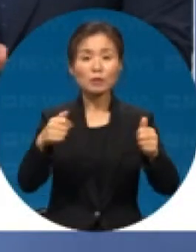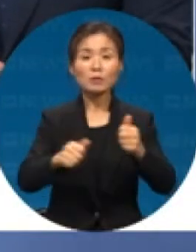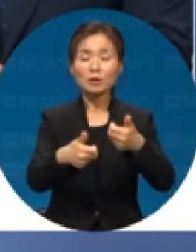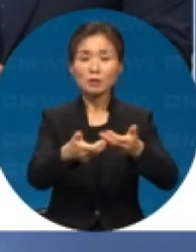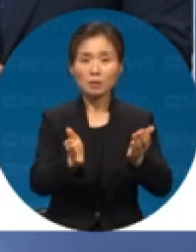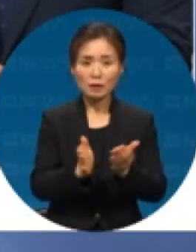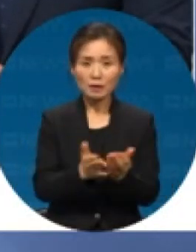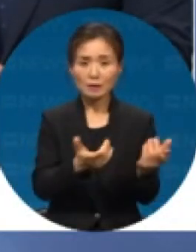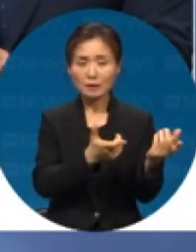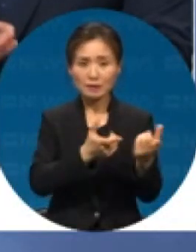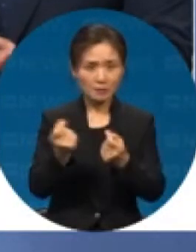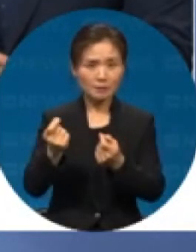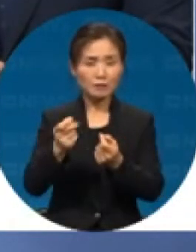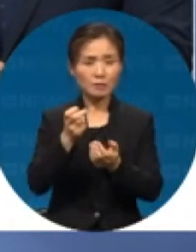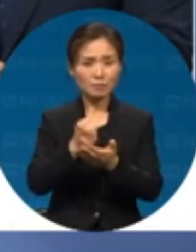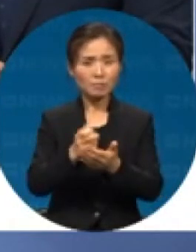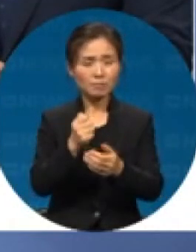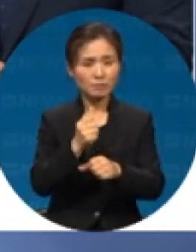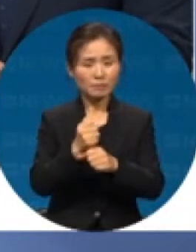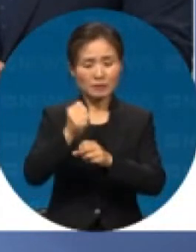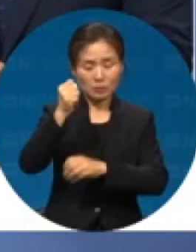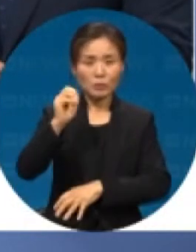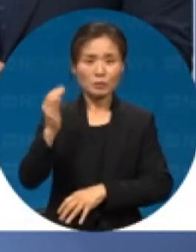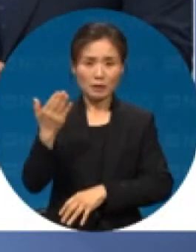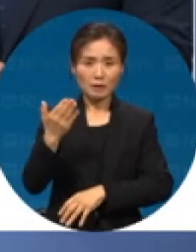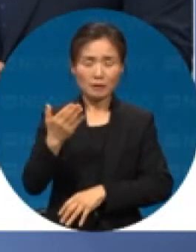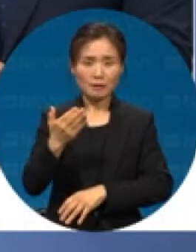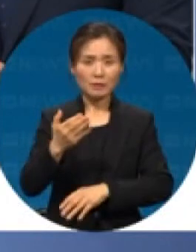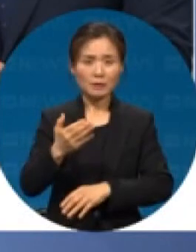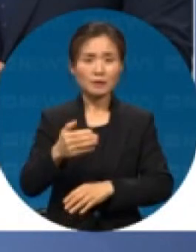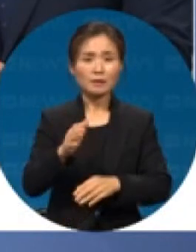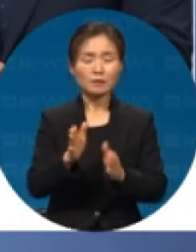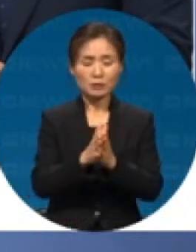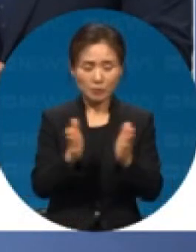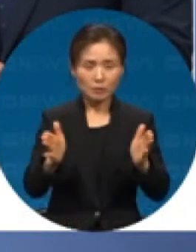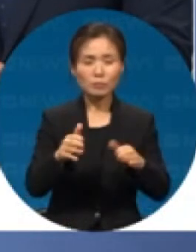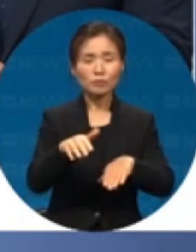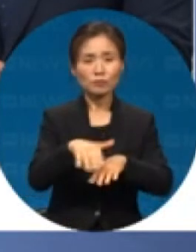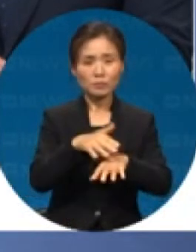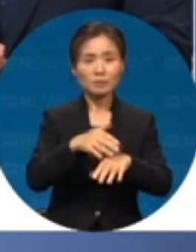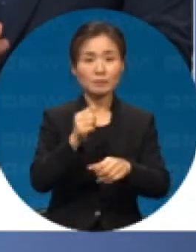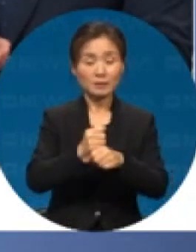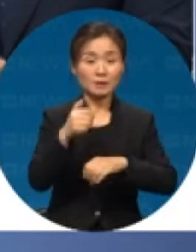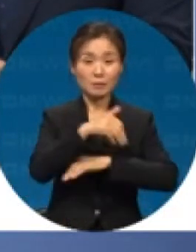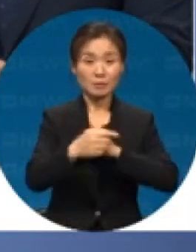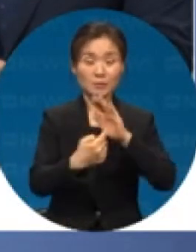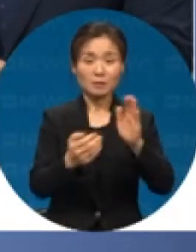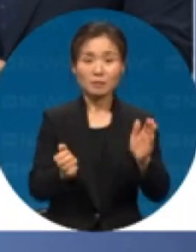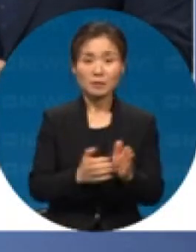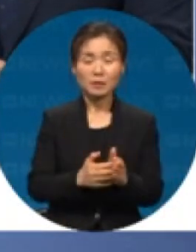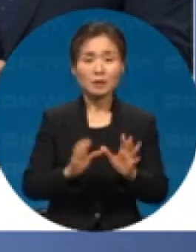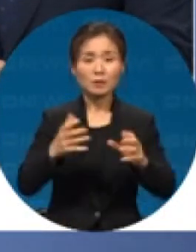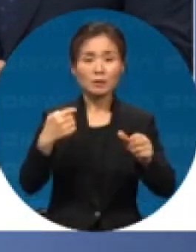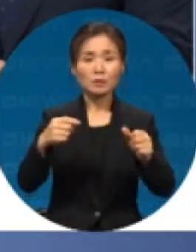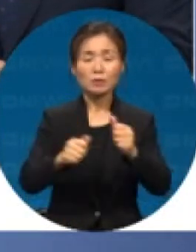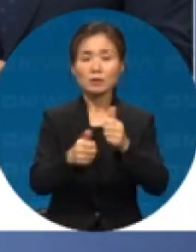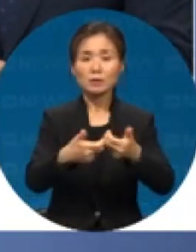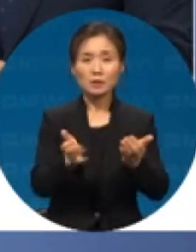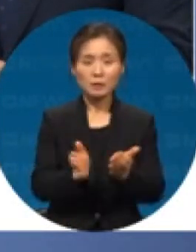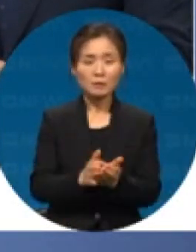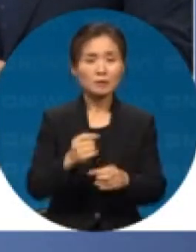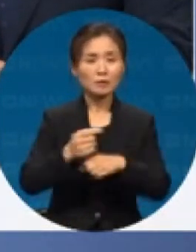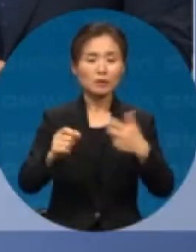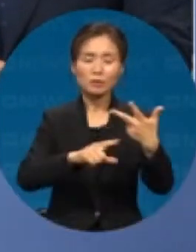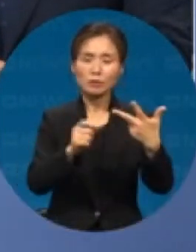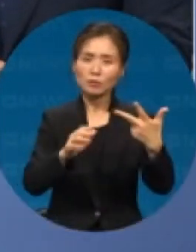초석이 될 것이라면서 국가 교육 위원회 출범 준비 단을 구성하게 따고 밝혔습니다 국가 길 위원회는 매년 7월 중순